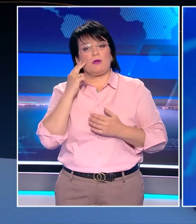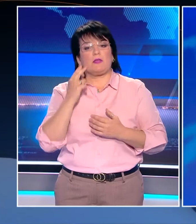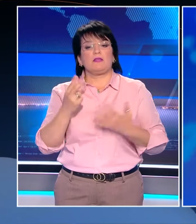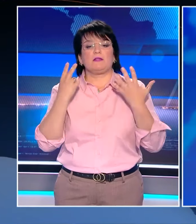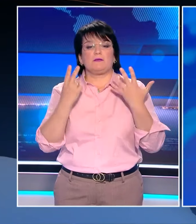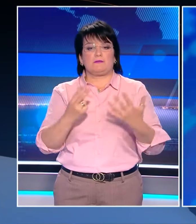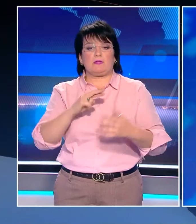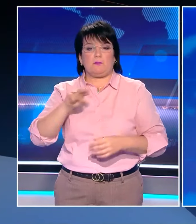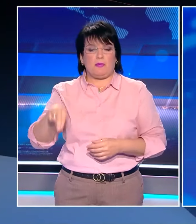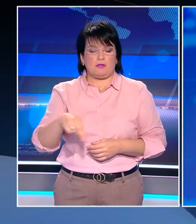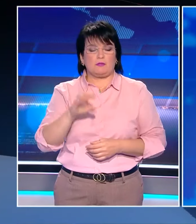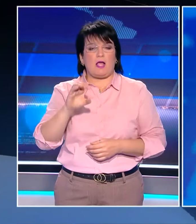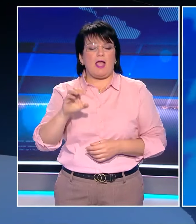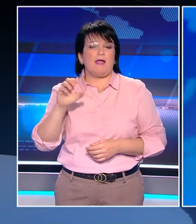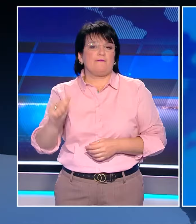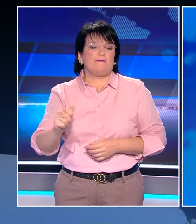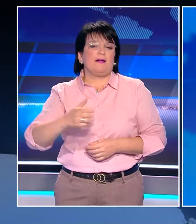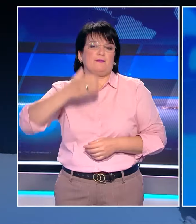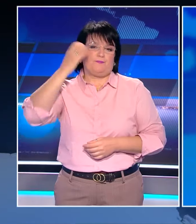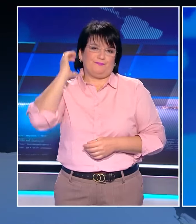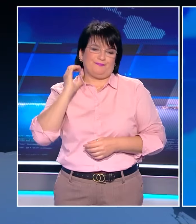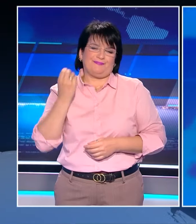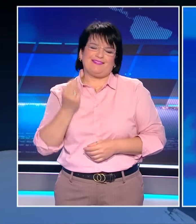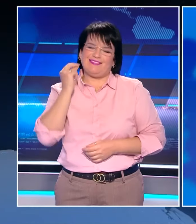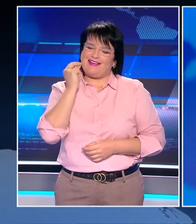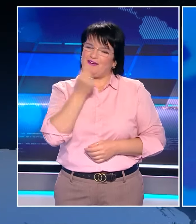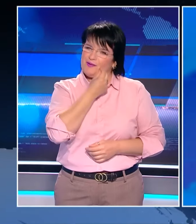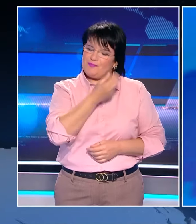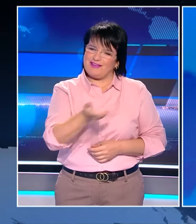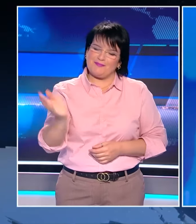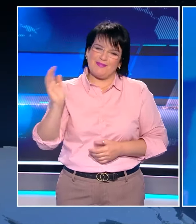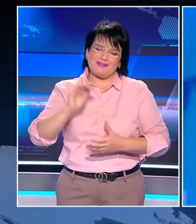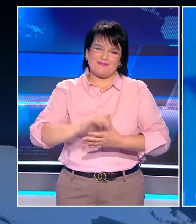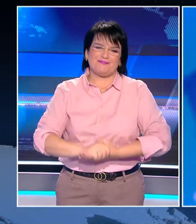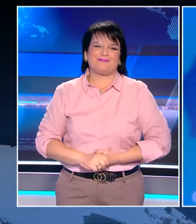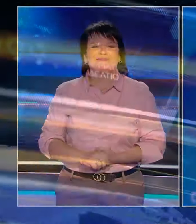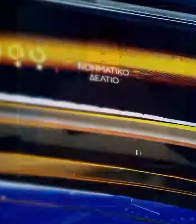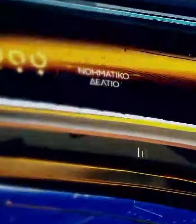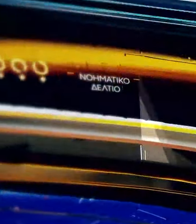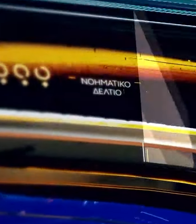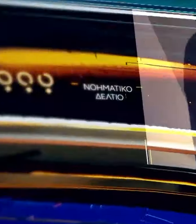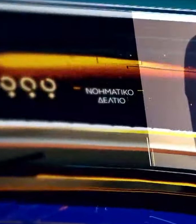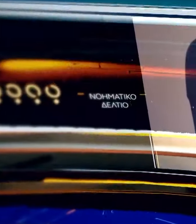δελτίο ειδήσεων του Open στις 7 παρατέταρτο με την Εύα Αντωνοπούλου. Καλό απόγευμα σε όλους.